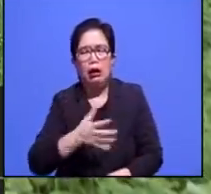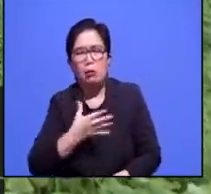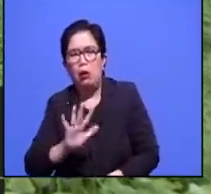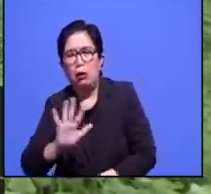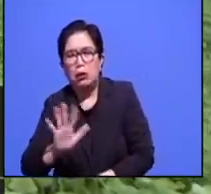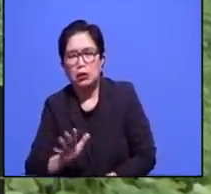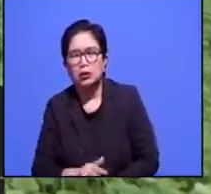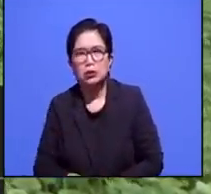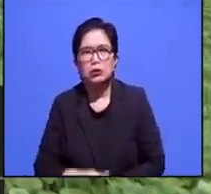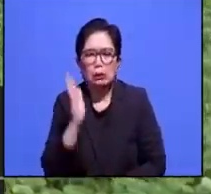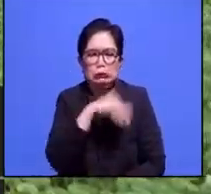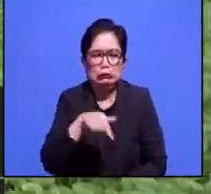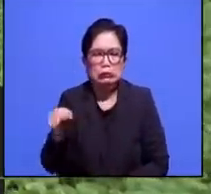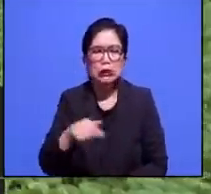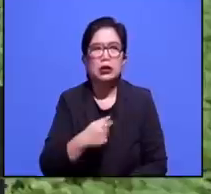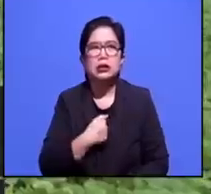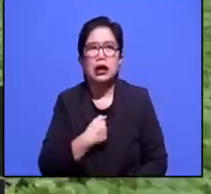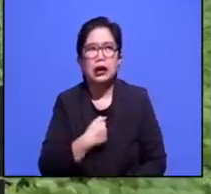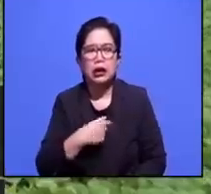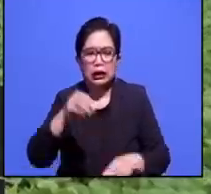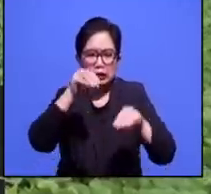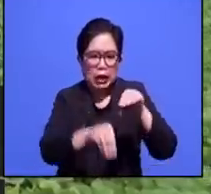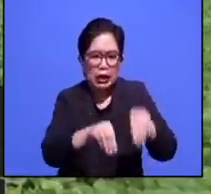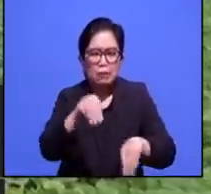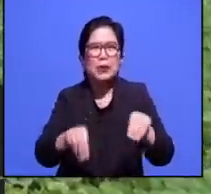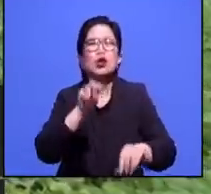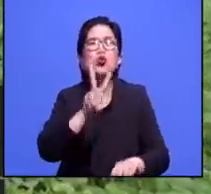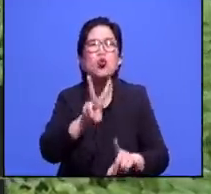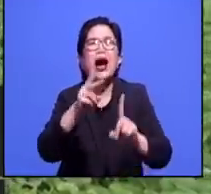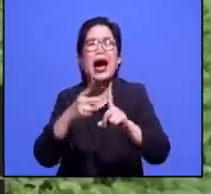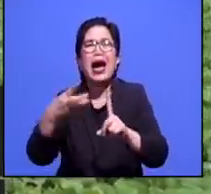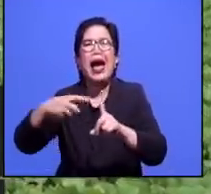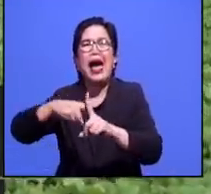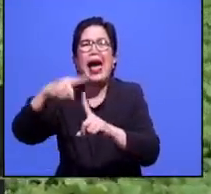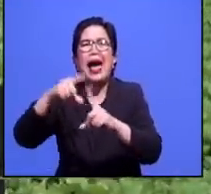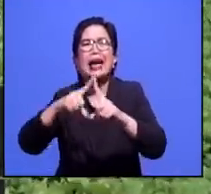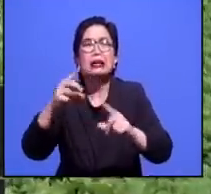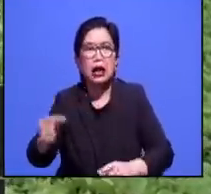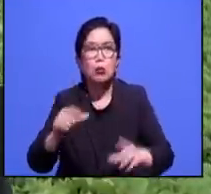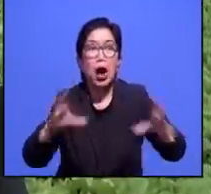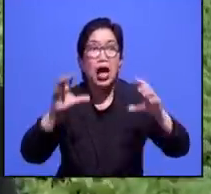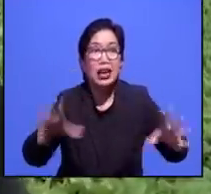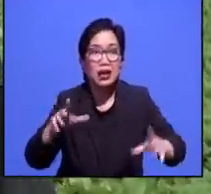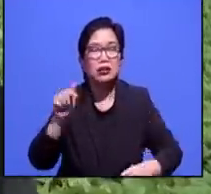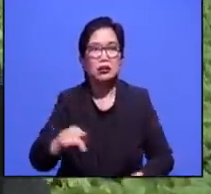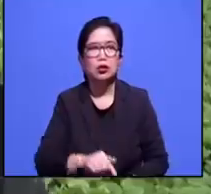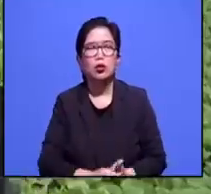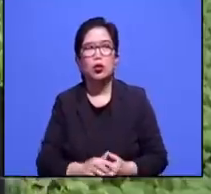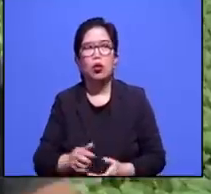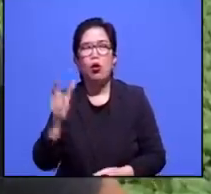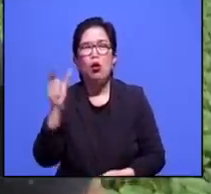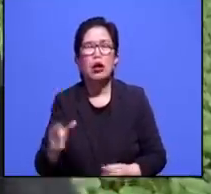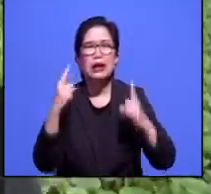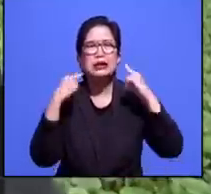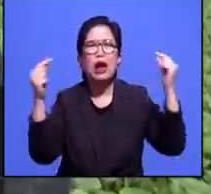mau saya sendiri menanam dua hektar Hai kalau orang Jawa